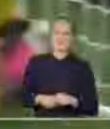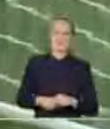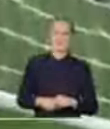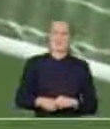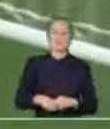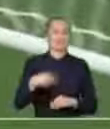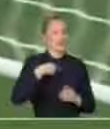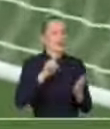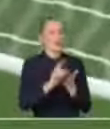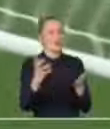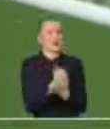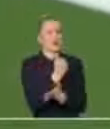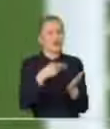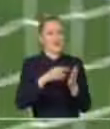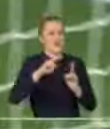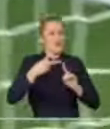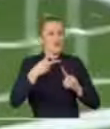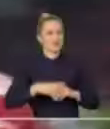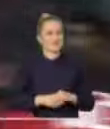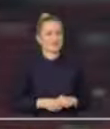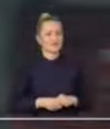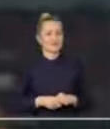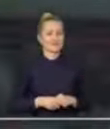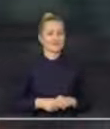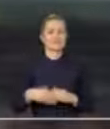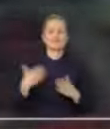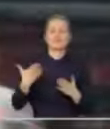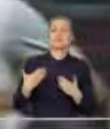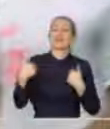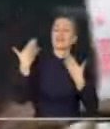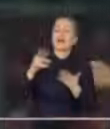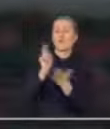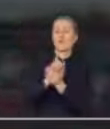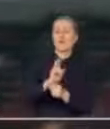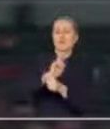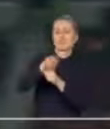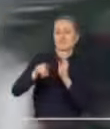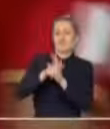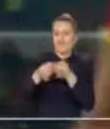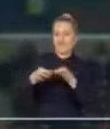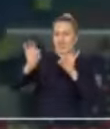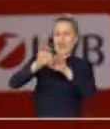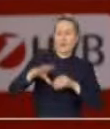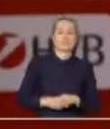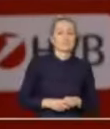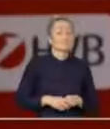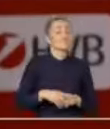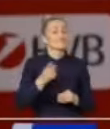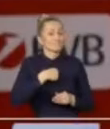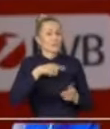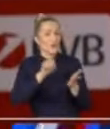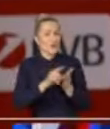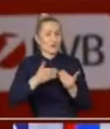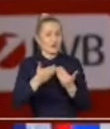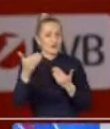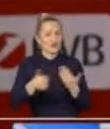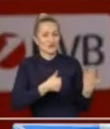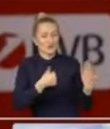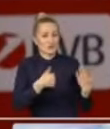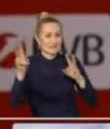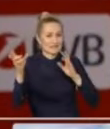co chcieliśmy! Po raz drugi! I dał Bayernowi awans do finału. Mamy szansę zdobyć 6. tytuł i przejść do